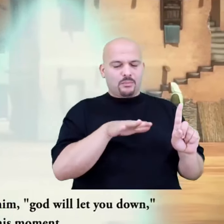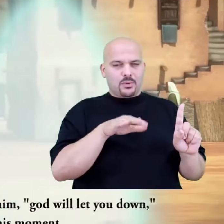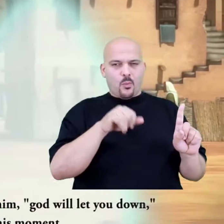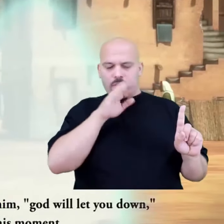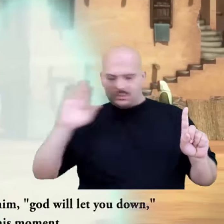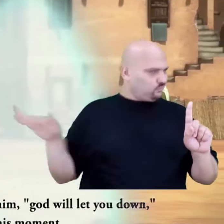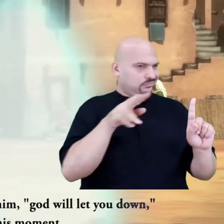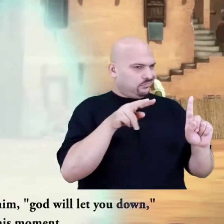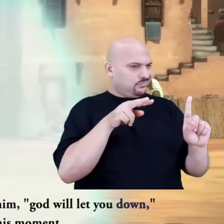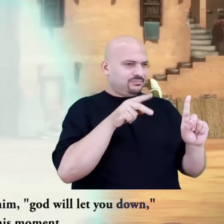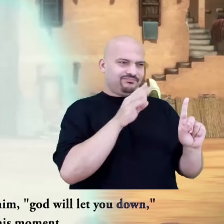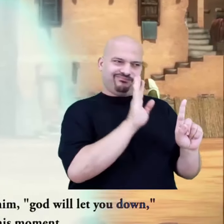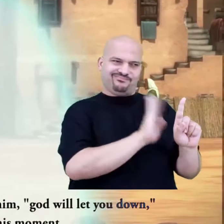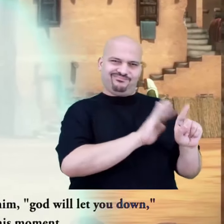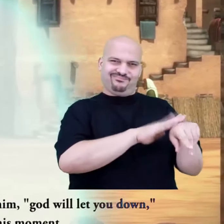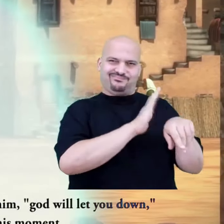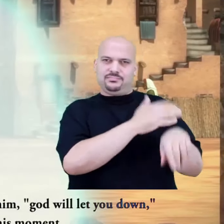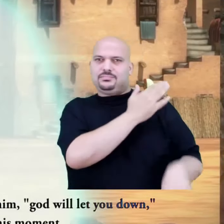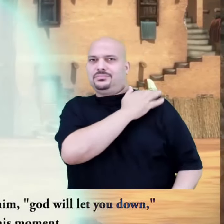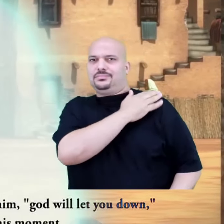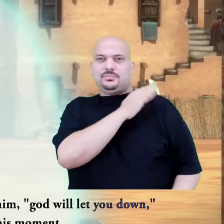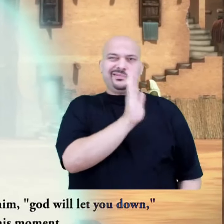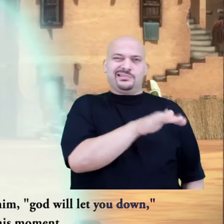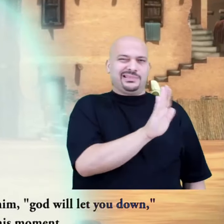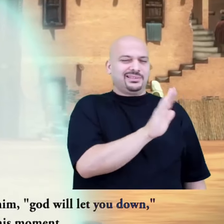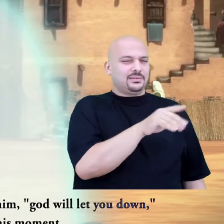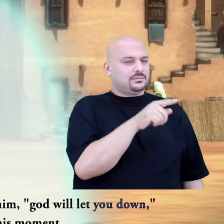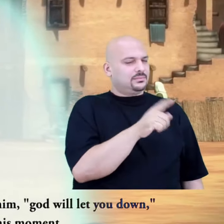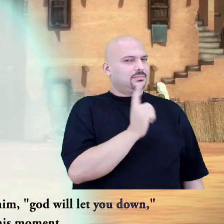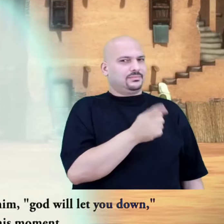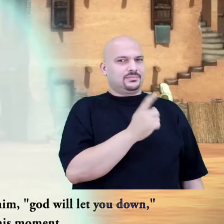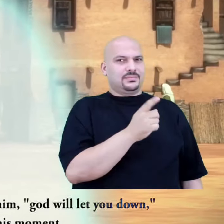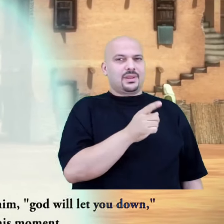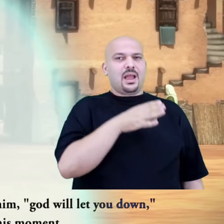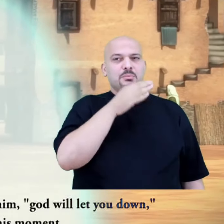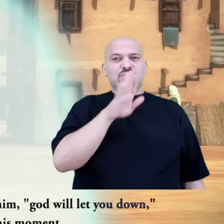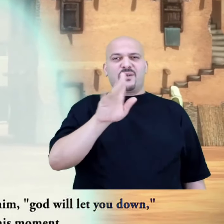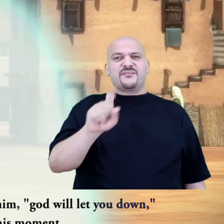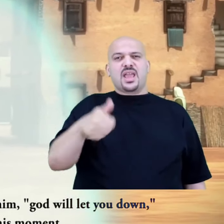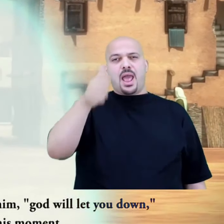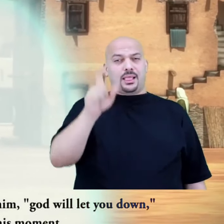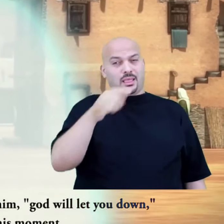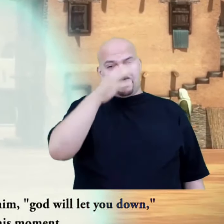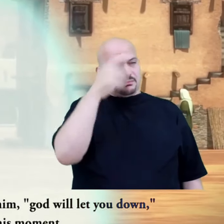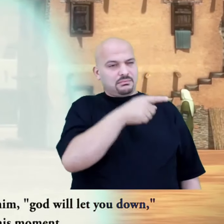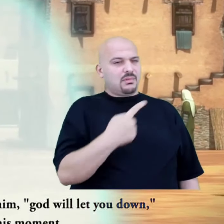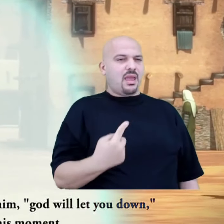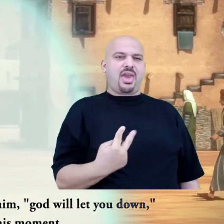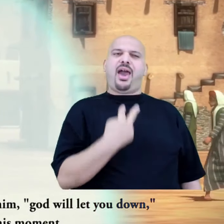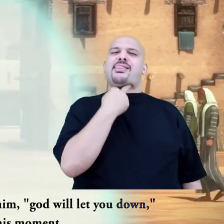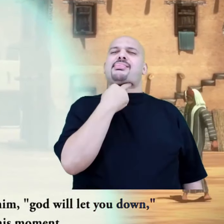فيربت رسول الله على كتفه ويقول له: إذن يخزيك الله يا